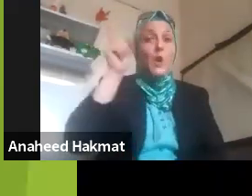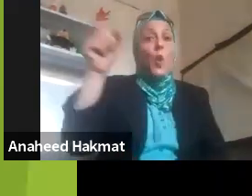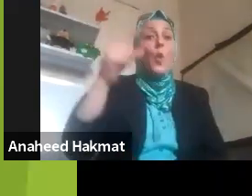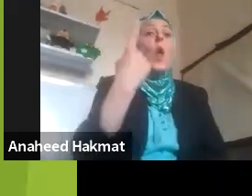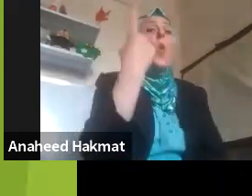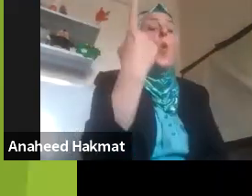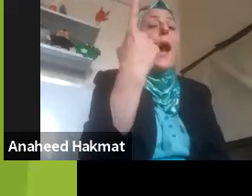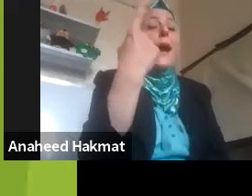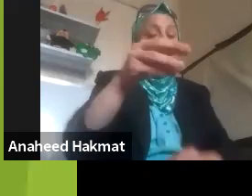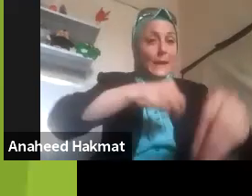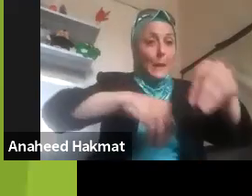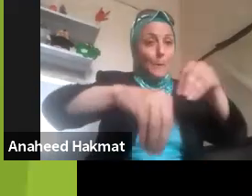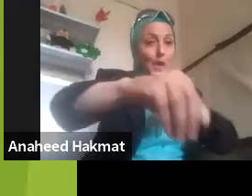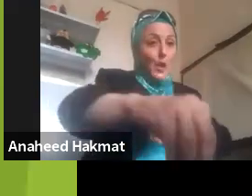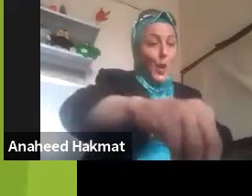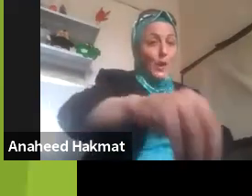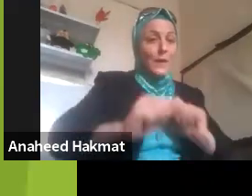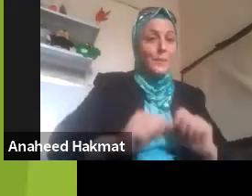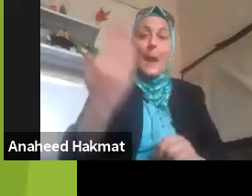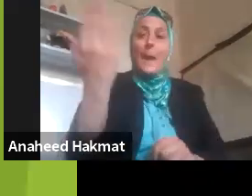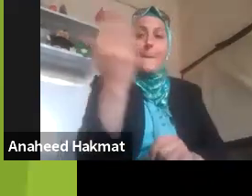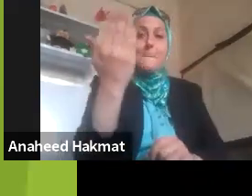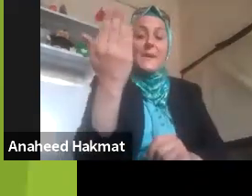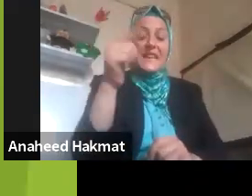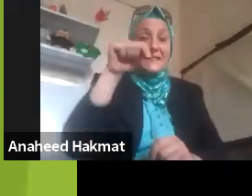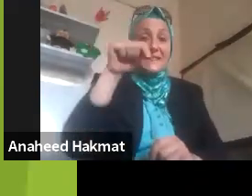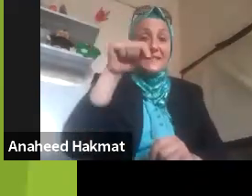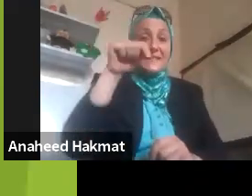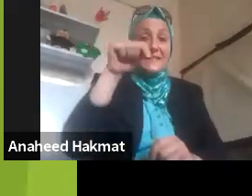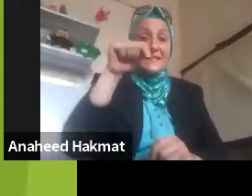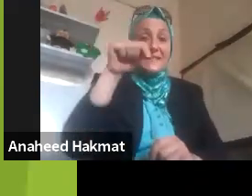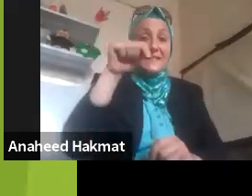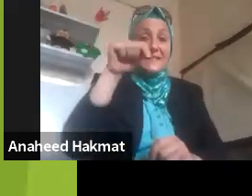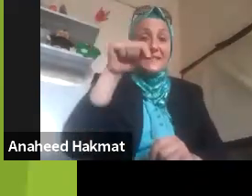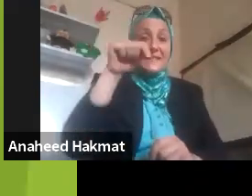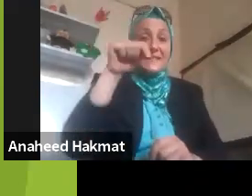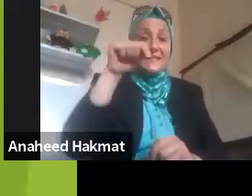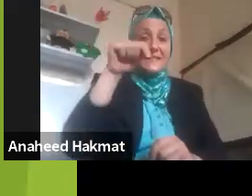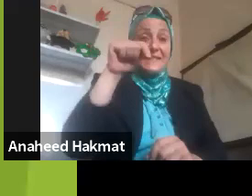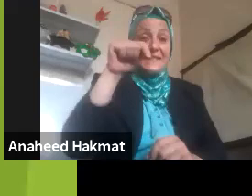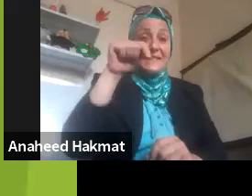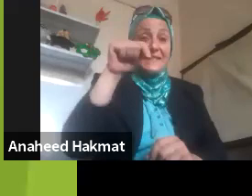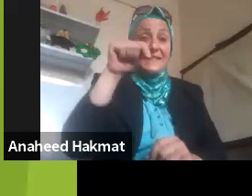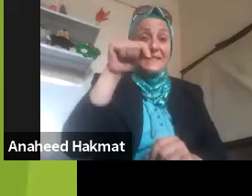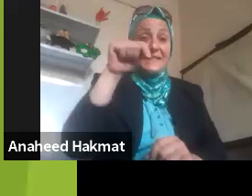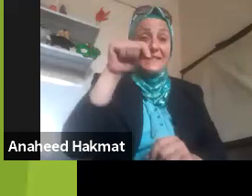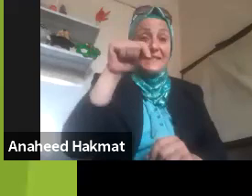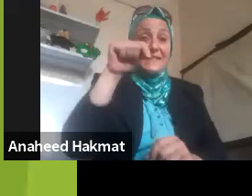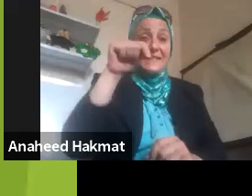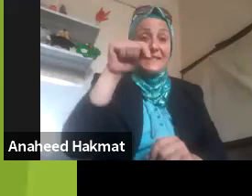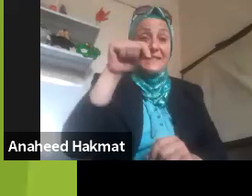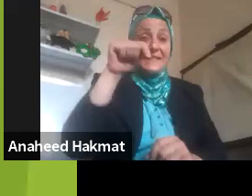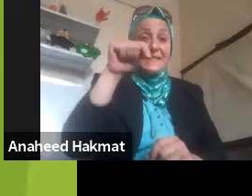ينقل المدرسة الآمنة إلى مناطق بعيدة عن المركزية التقليدية.